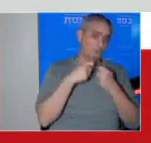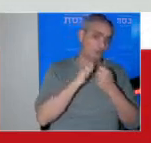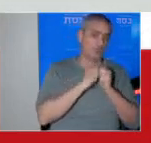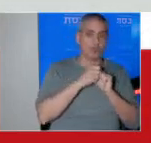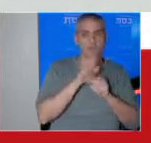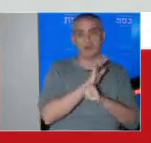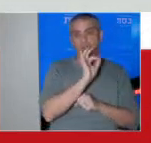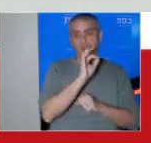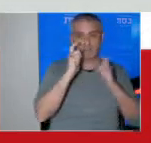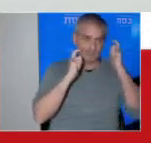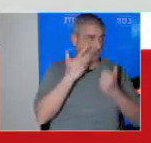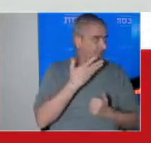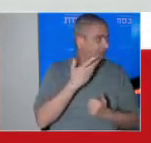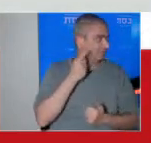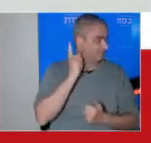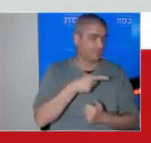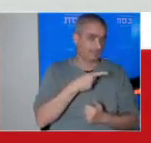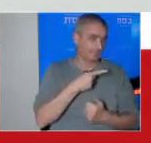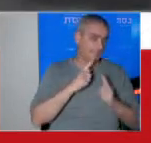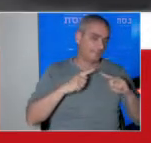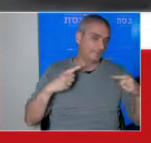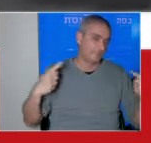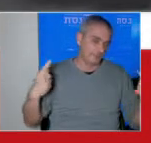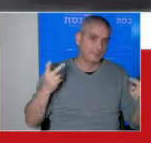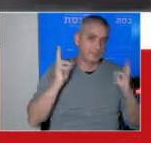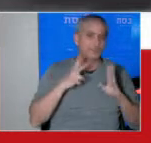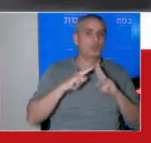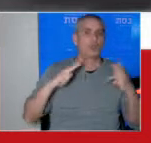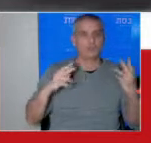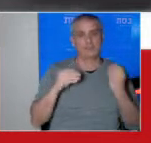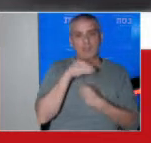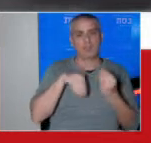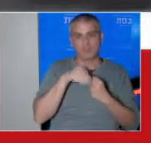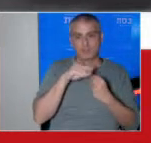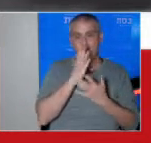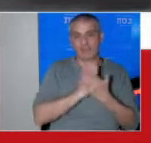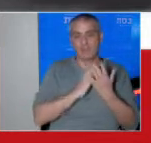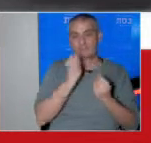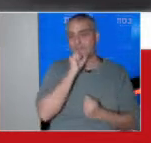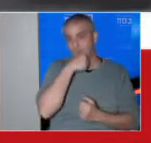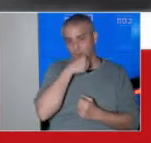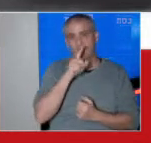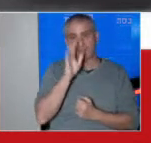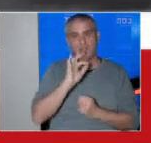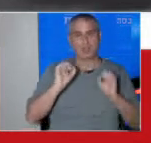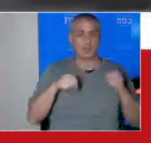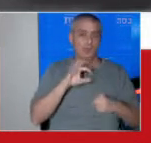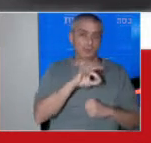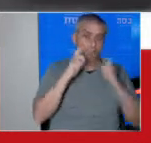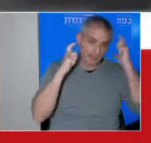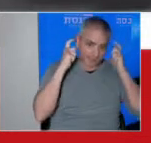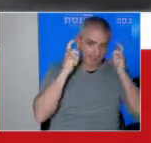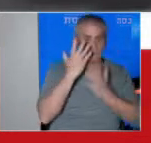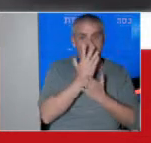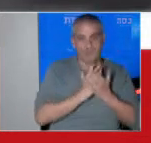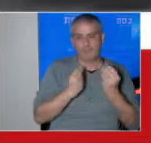או מלאה של דיסני, נגיד רשת FX, וכל מיני, זאת אומרת, יש שם כל מיני קומבינציות, אז חלק מההפקות ישנות, אבל הן עדיין בבעלות של דיסני,